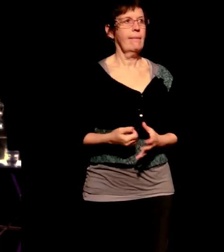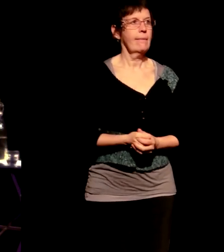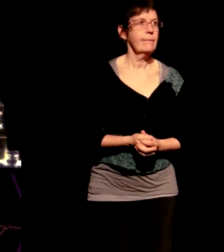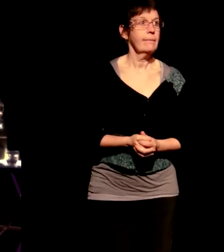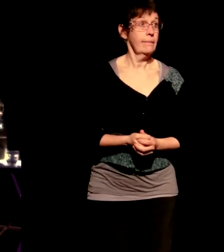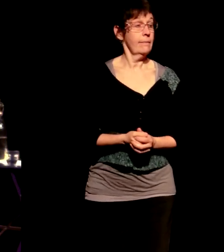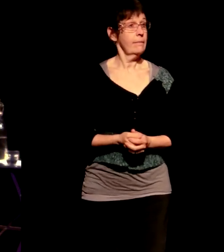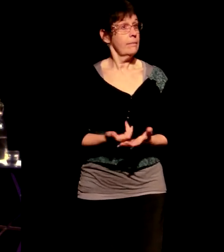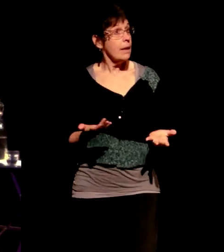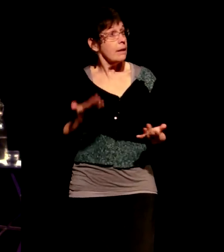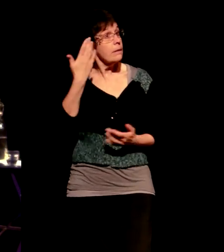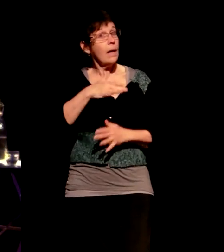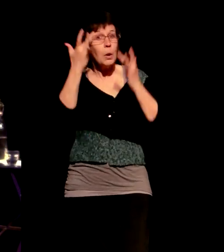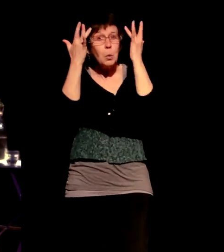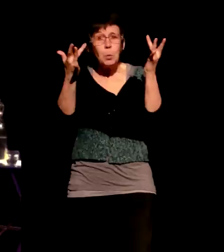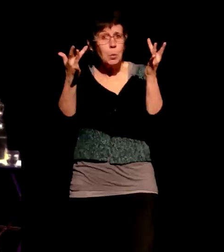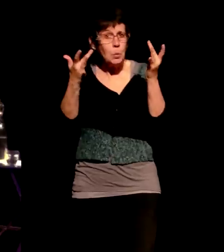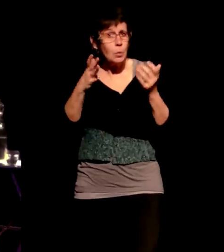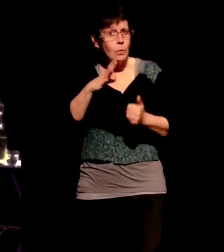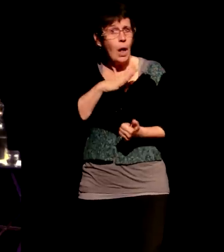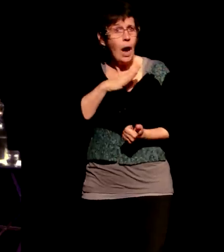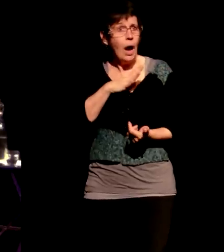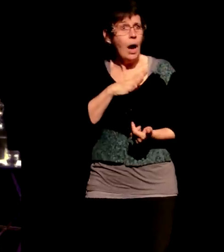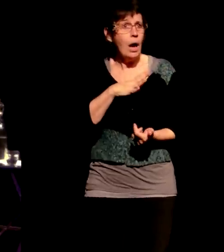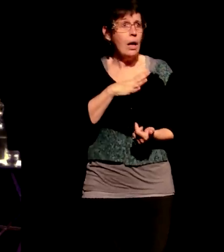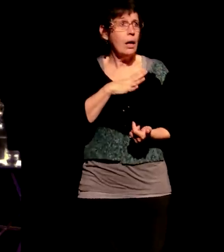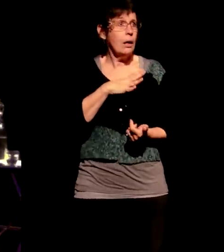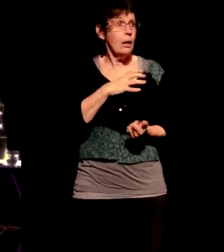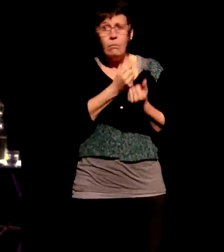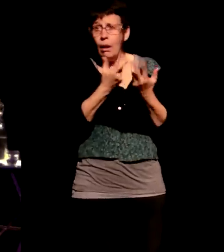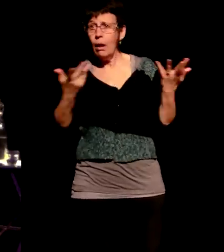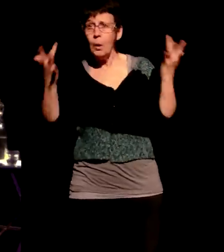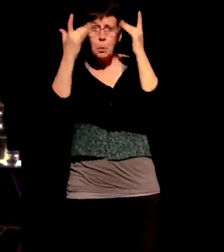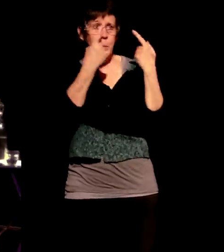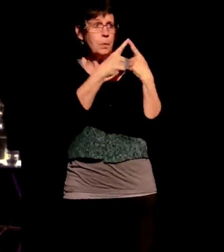Or, les cultures, ça existe. Si on nie la possibilité aux gens de...